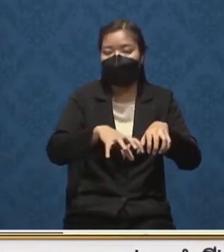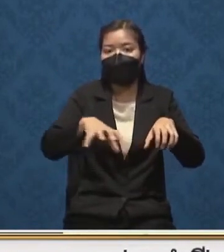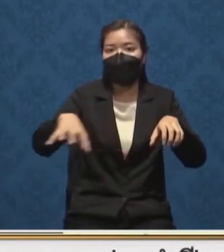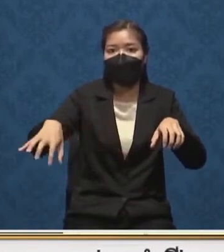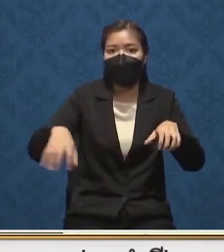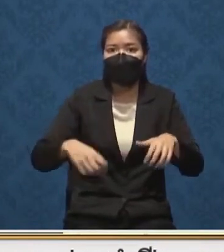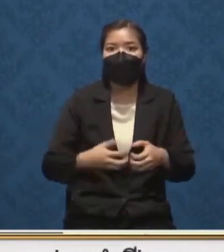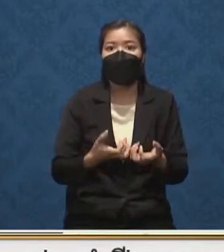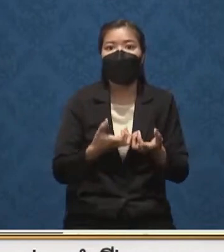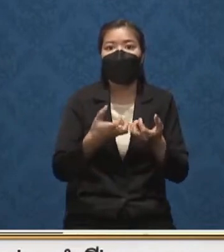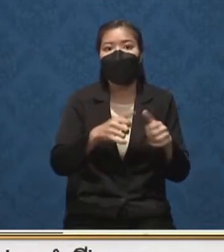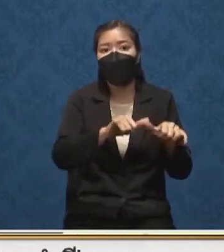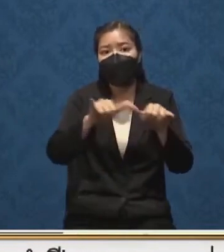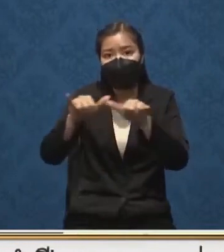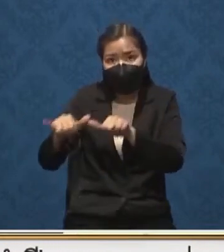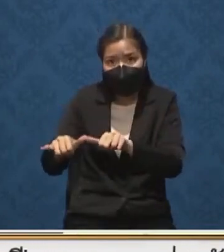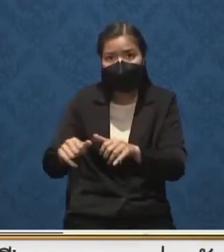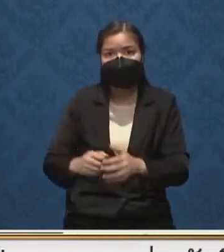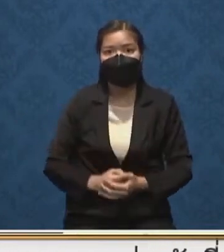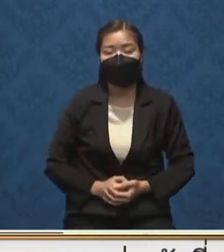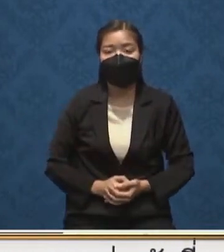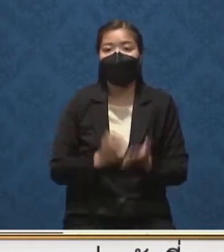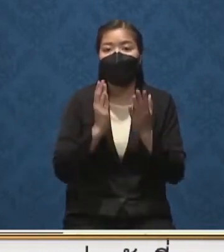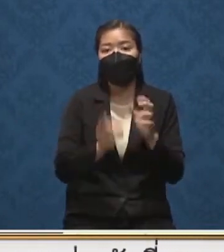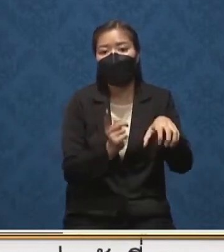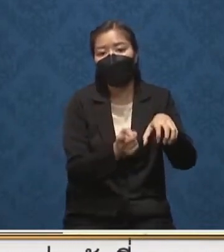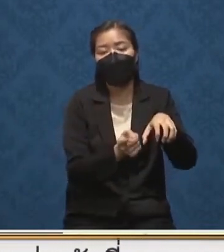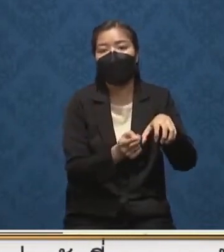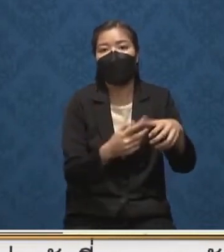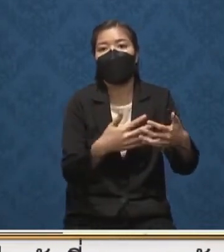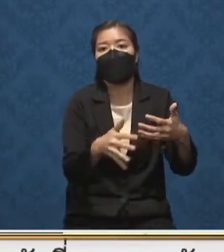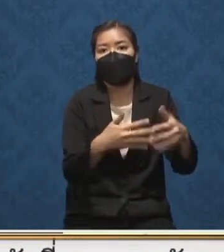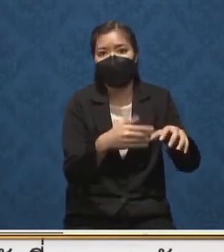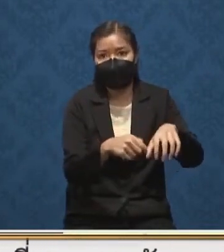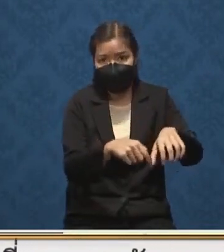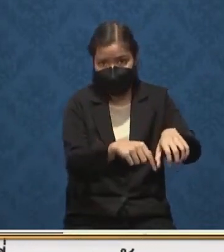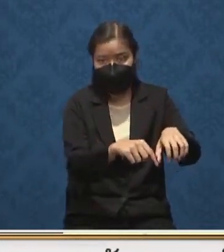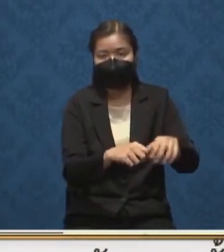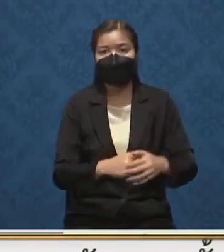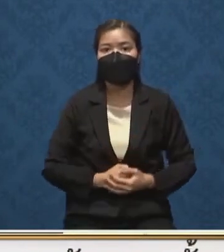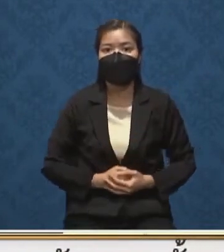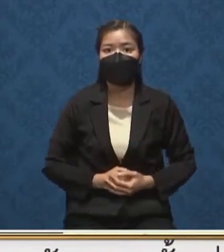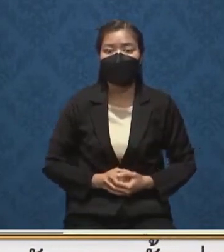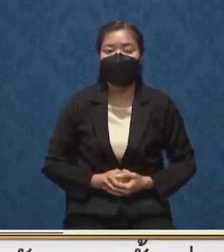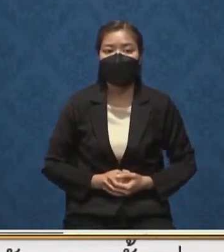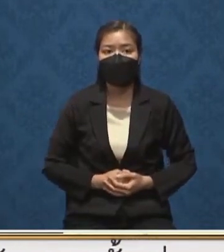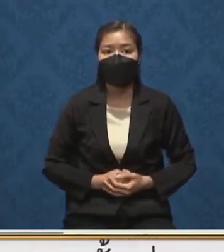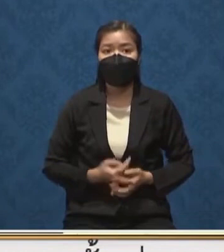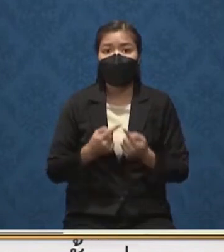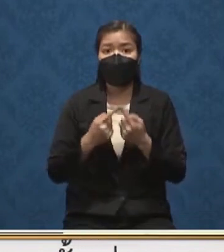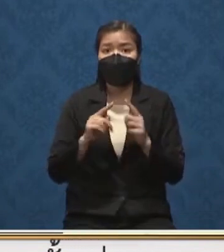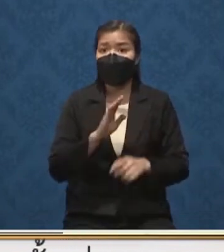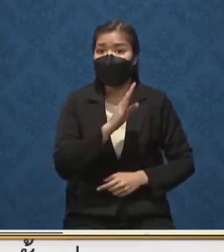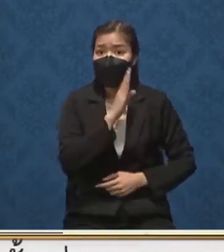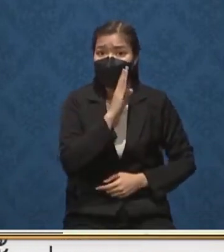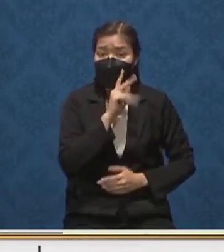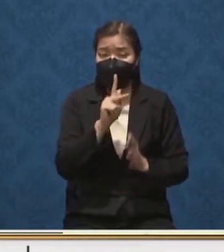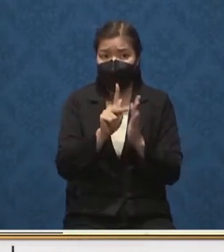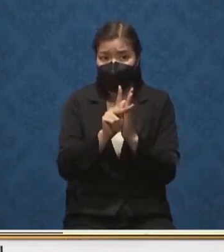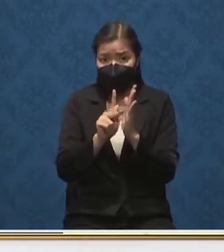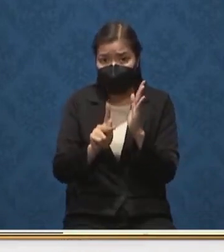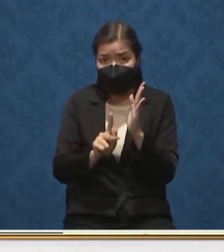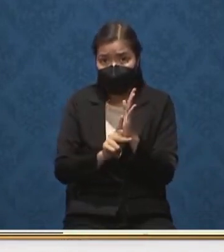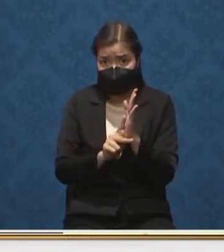มีช่องที่จะใช้อำนาจศาลได้นะครับก็ก็เรียนว่ามีช่องจะไปได้แต่ถ้ามีช่องทางกฎหมายเขามี